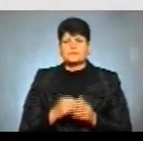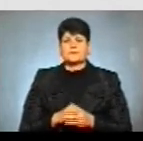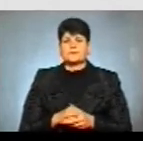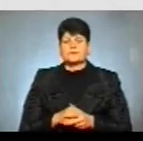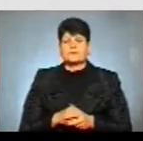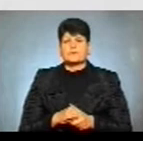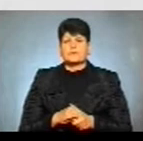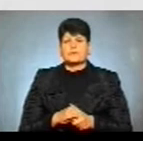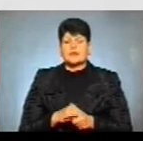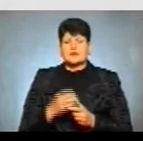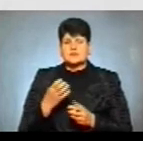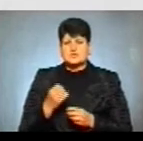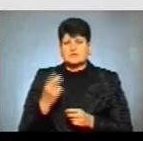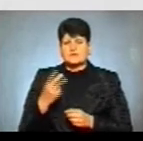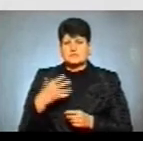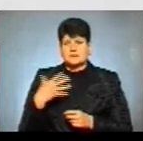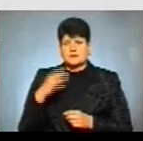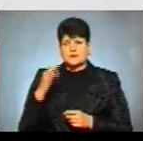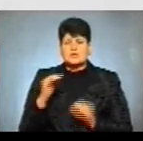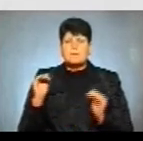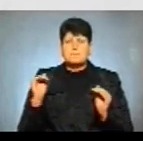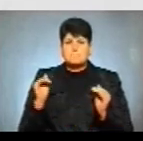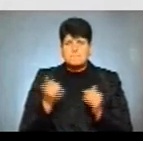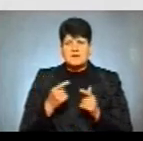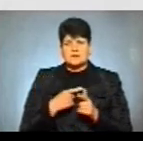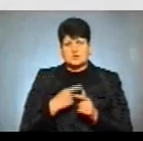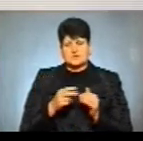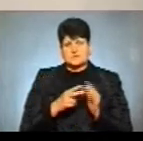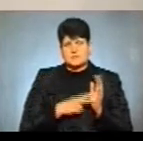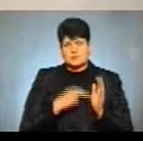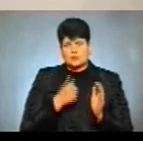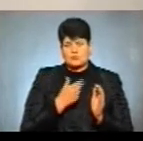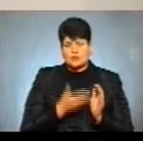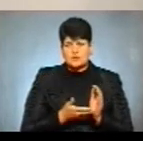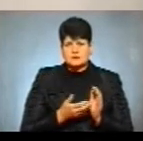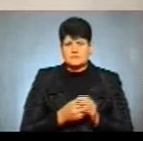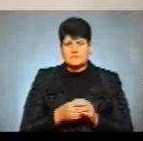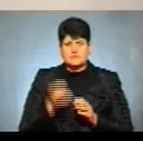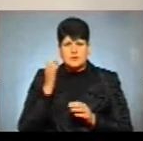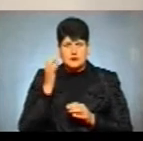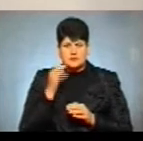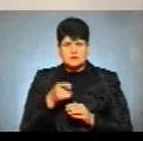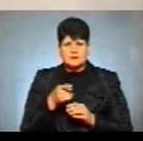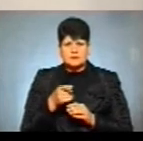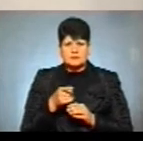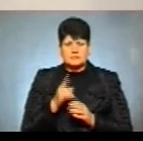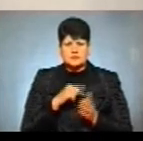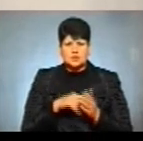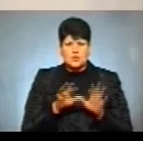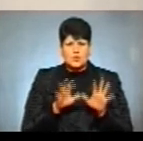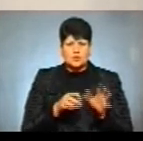рангу. І це на 25% менше, ніж у 2017 році. Ти нагадувала, яка заробітна плата в міського голови?